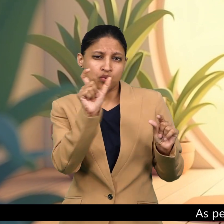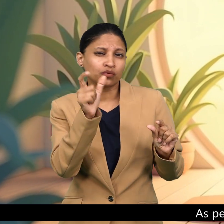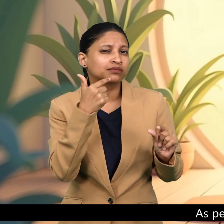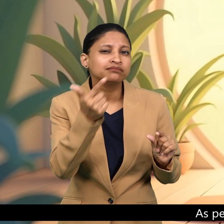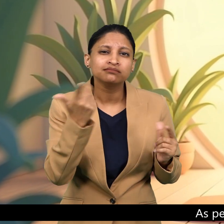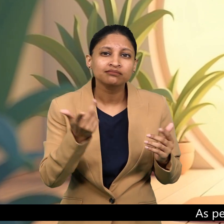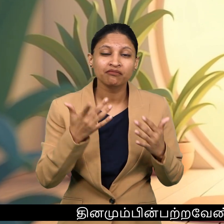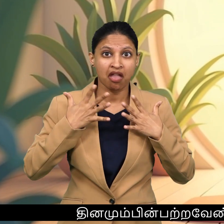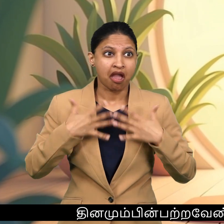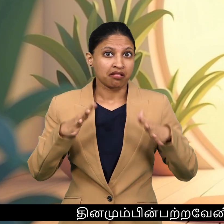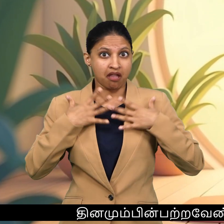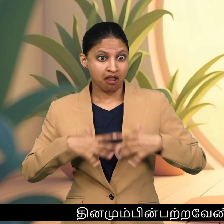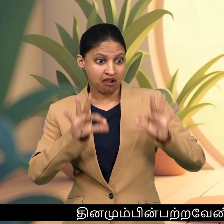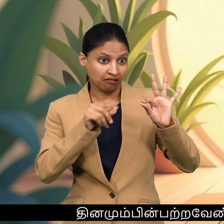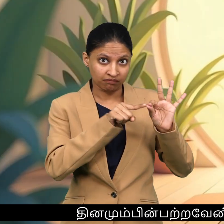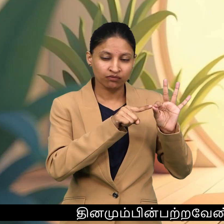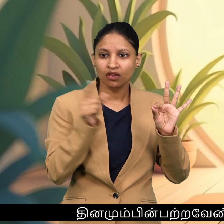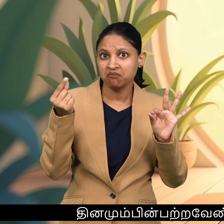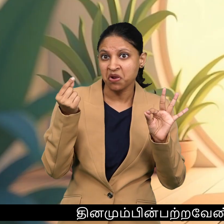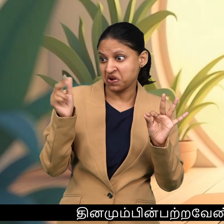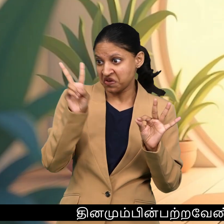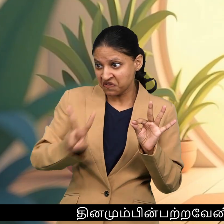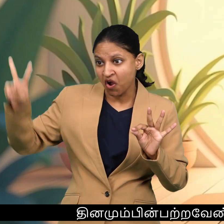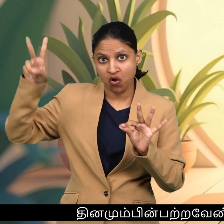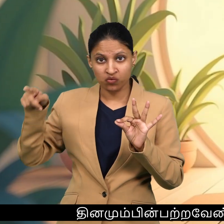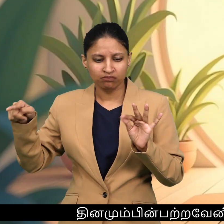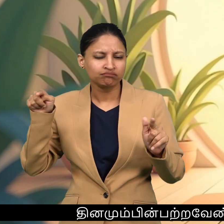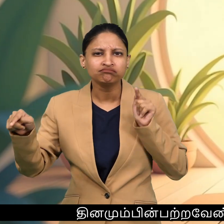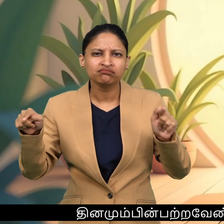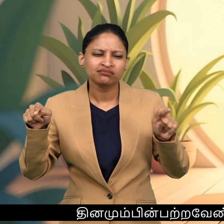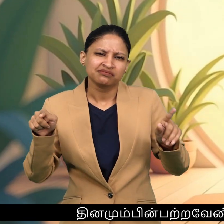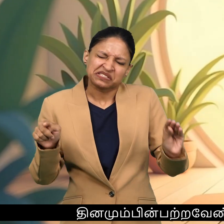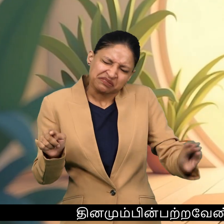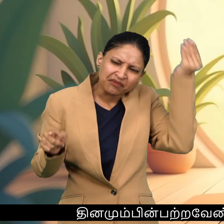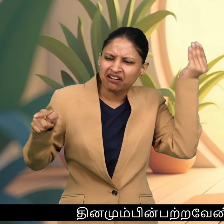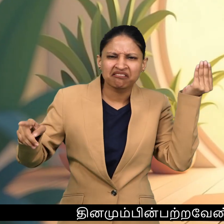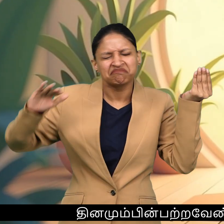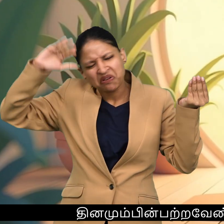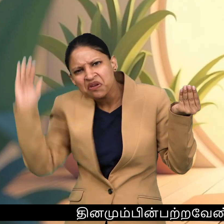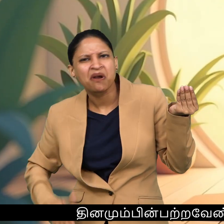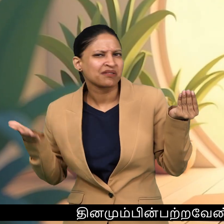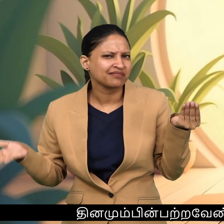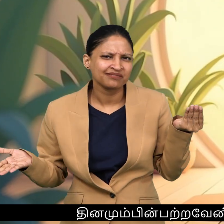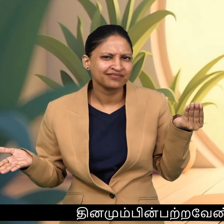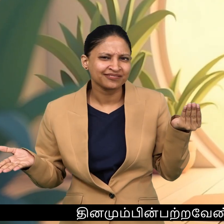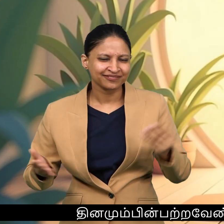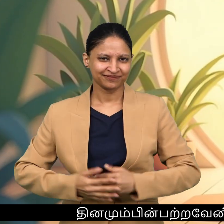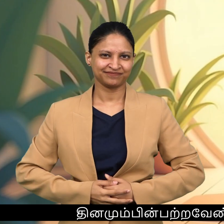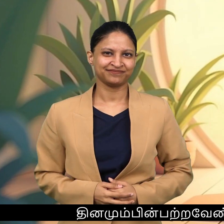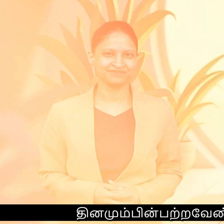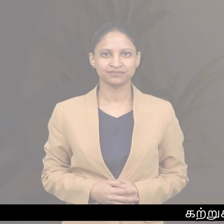அனைத்து மாணவர்களும் இதை தினமும் பின்பற்ற வேண்டும் என்று நாங்கள் விரும்புகிறோம்.